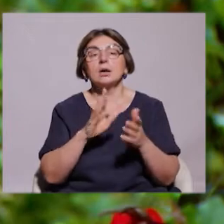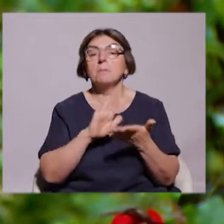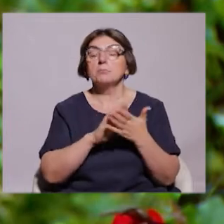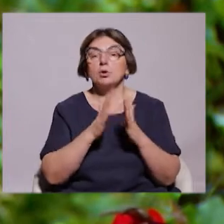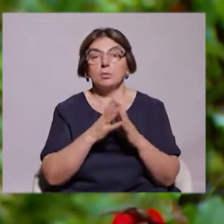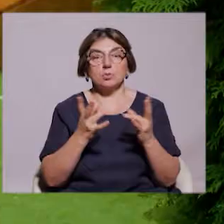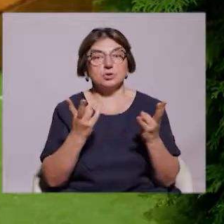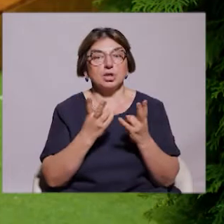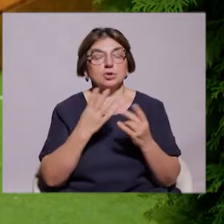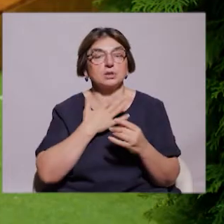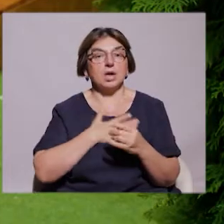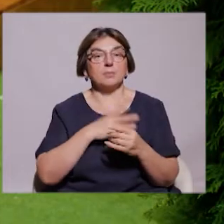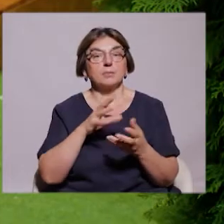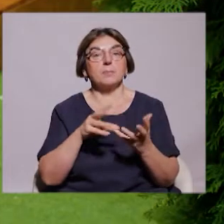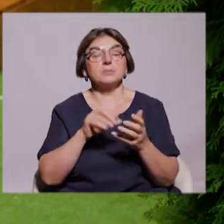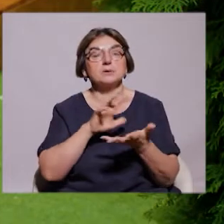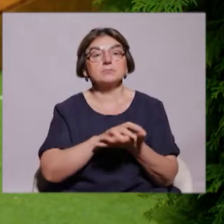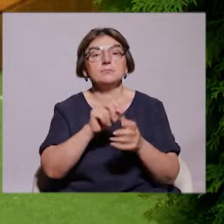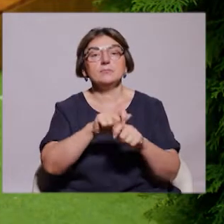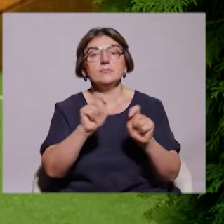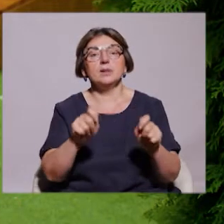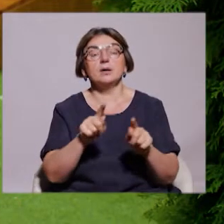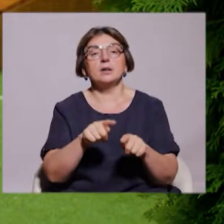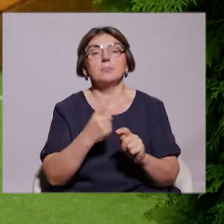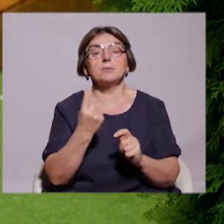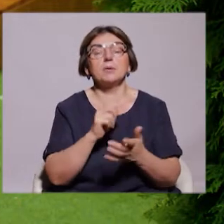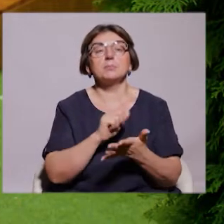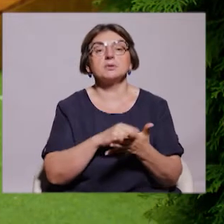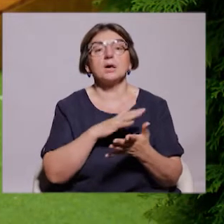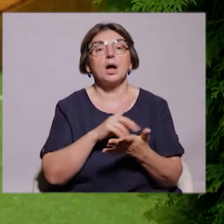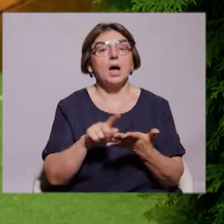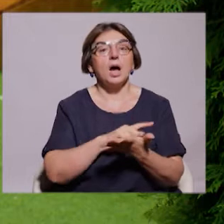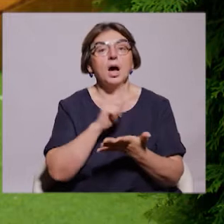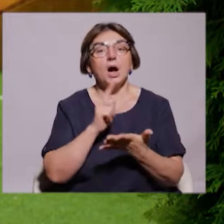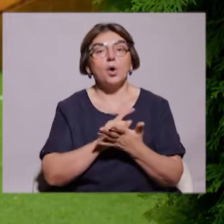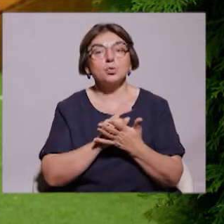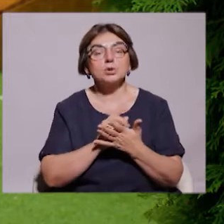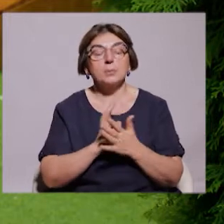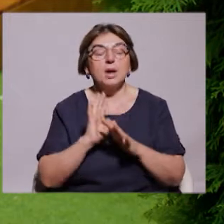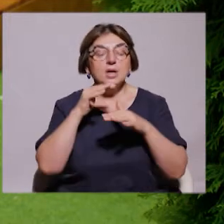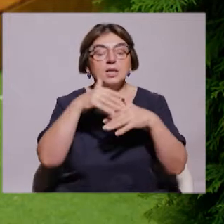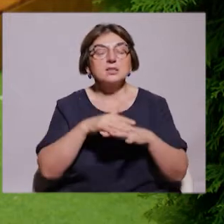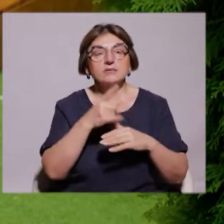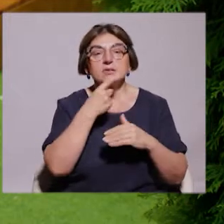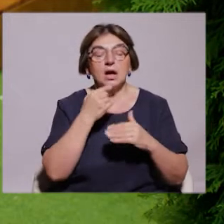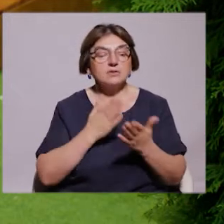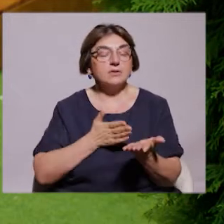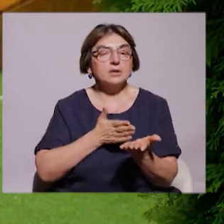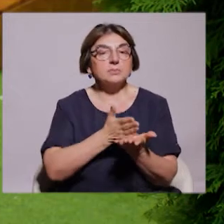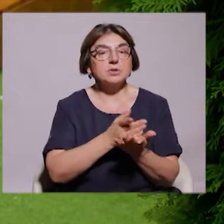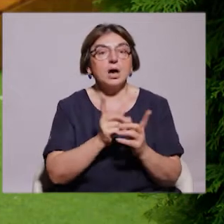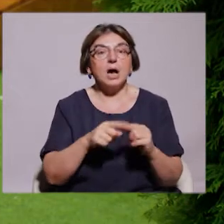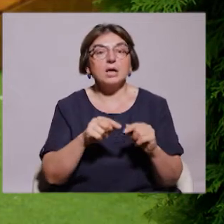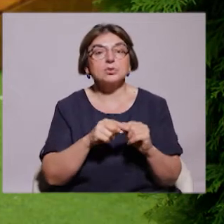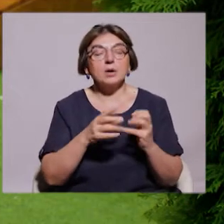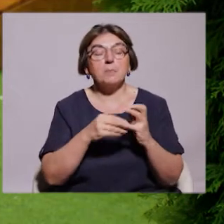კოლონიის დაარსებისათვის. პირველი მიზეზი ეს იყო, რომ აუცილებლად ზღვით ადვილად მისადგომი უნდა ყოფილიყო, ასევე ნაყოფიერი მიწა უნდა ქონოდა,